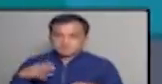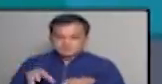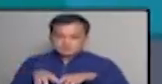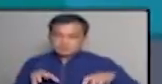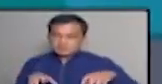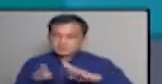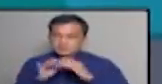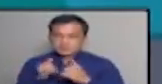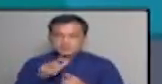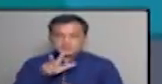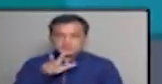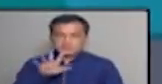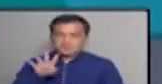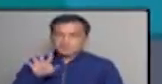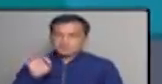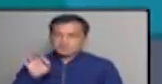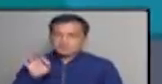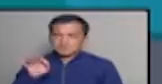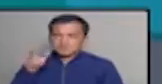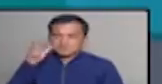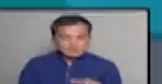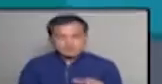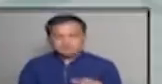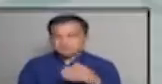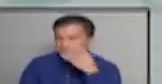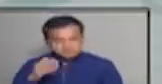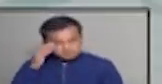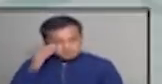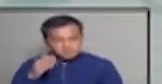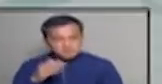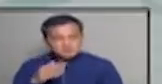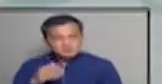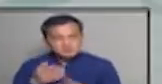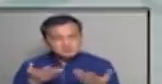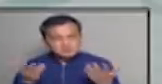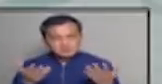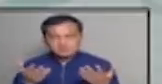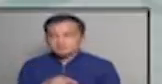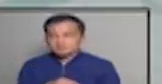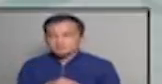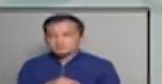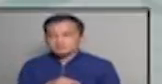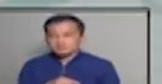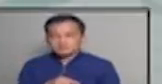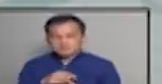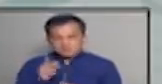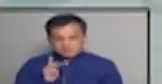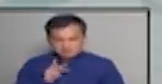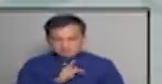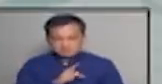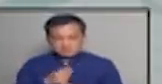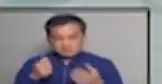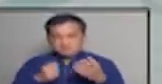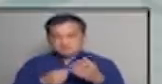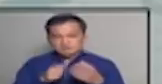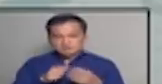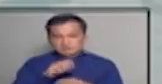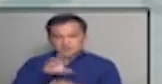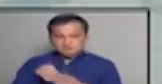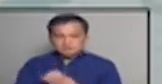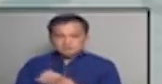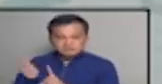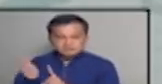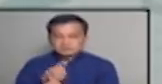na barangay 349 na si Liza Franco. Chairwoman, nasaan na po yung mga kagawad at mga tanod na sangkot po